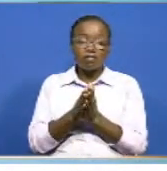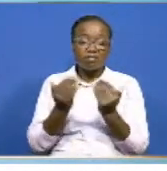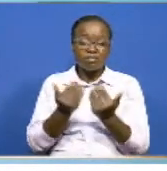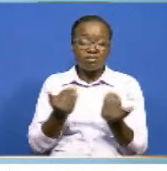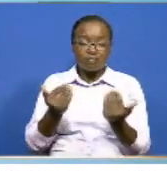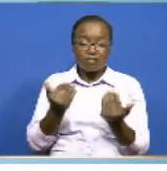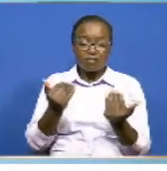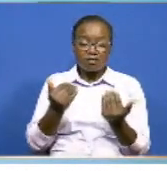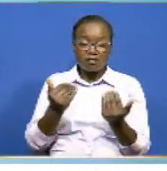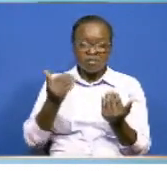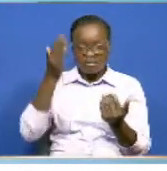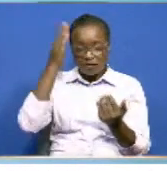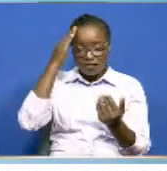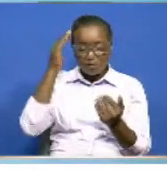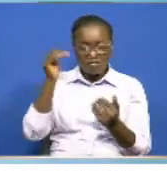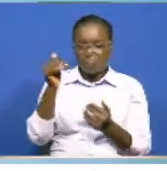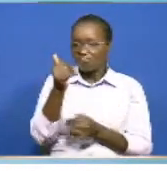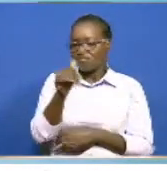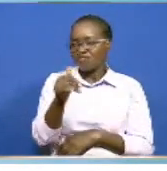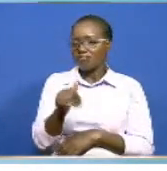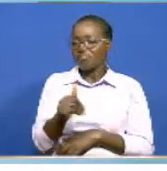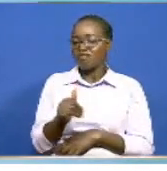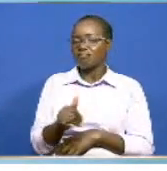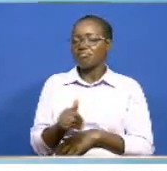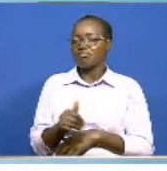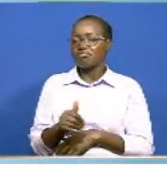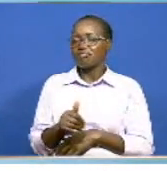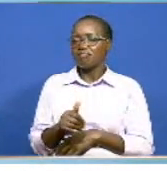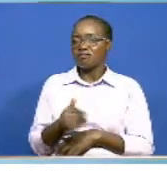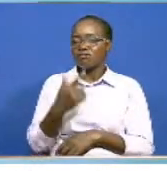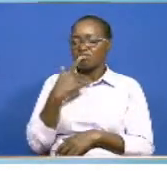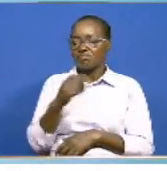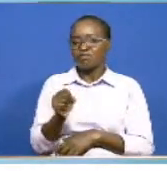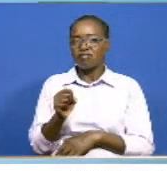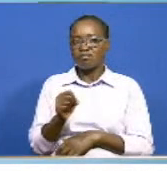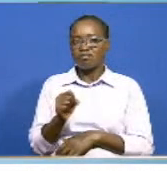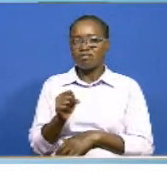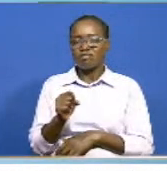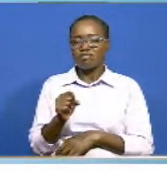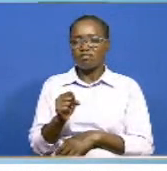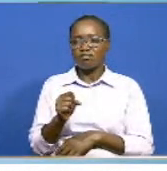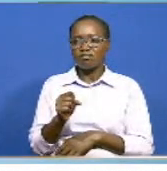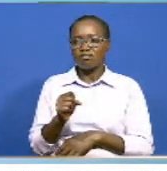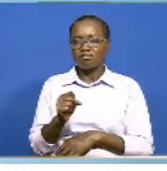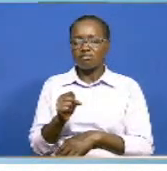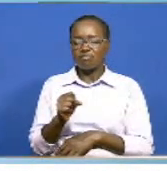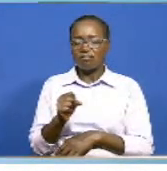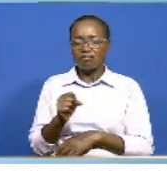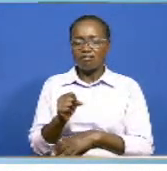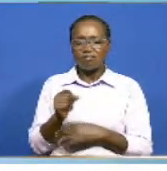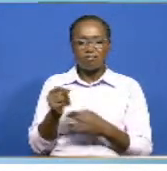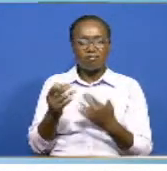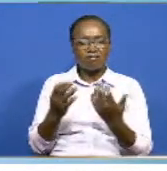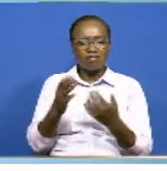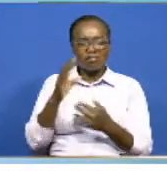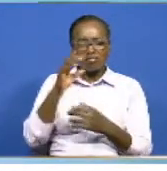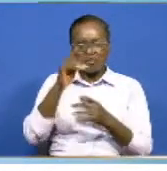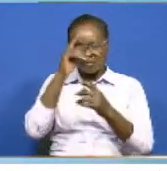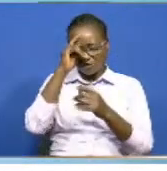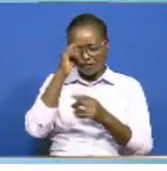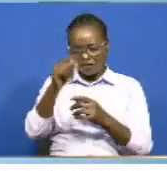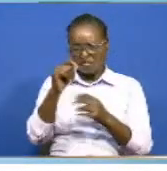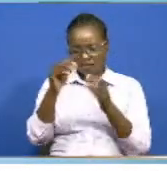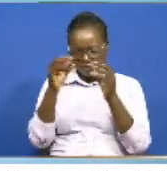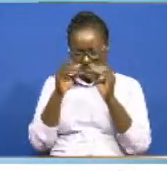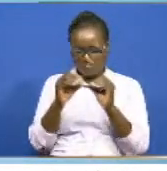kupata chance ya kuangalia vile hao watoto wanafanya nini, wanaishi. So mimi nilikuwa naonelea kwamba utovu huu wa nidhamu, labda najua kwa